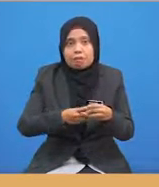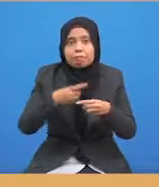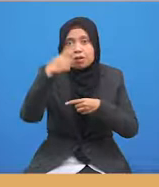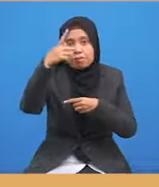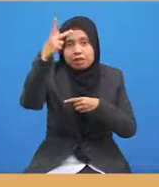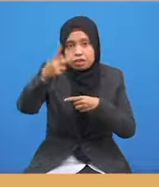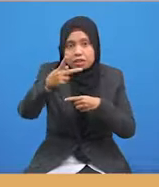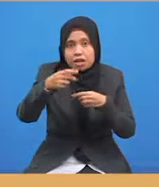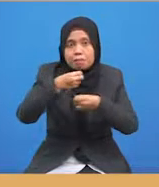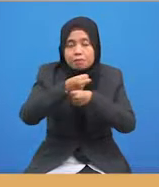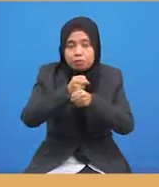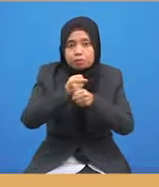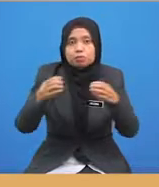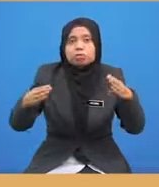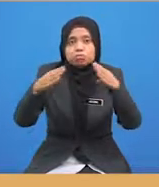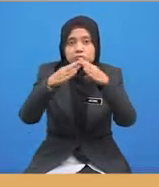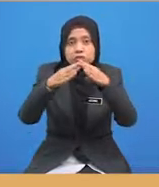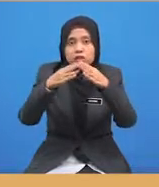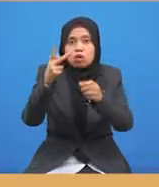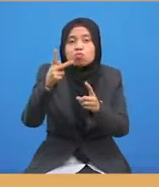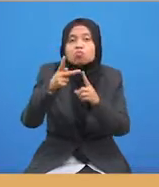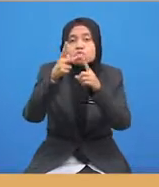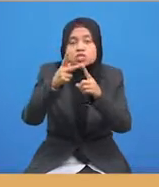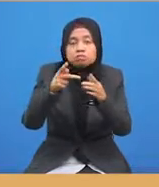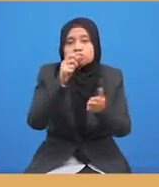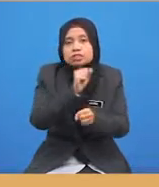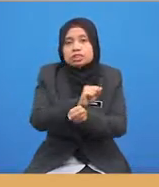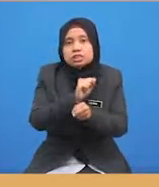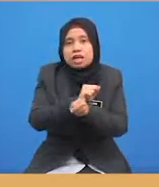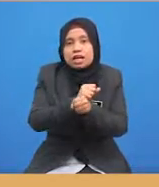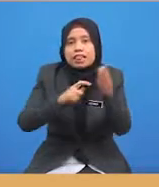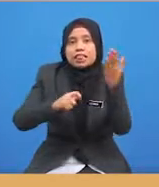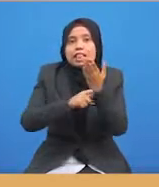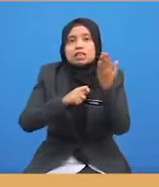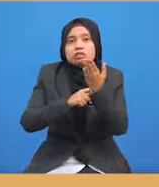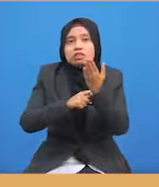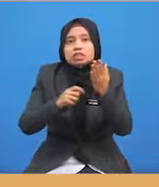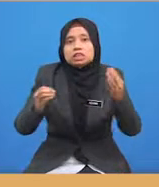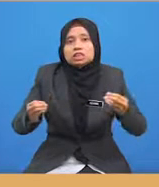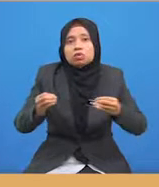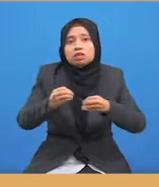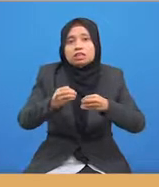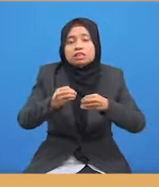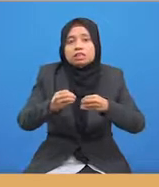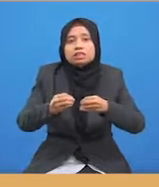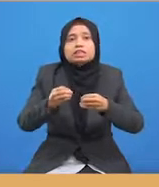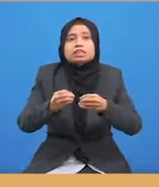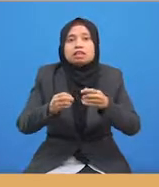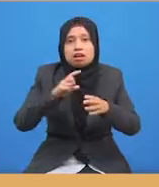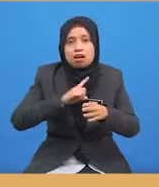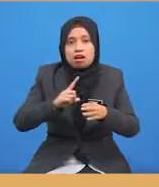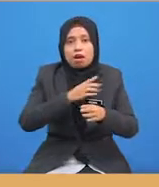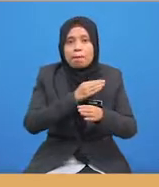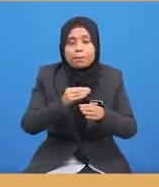pembentukan bandar, pengkhususan pekerjaan, teknologi, organisasi sosial, agama